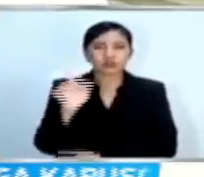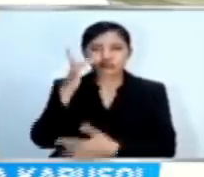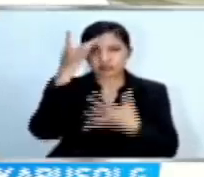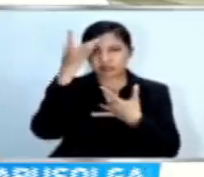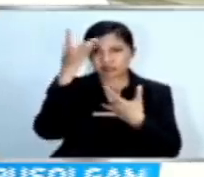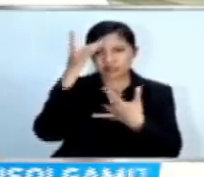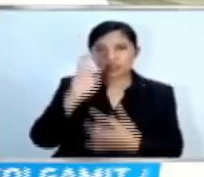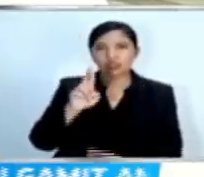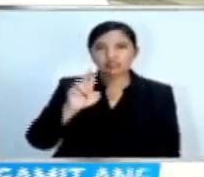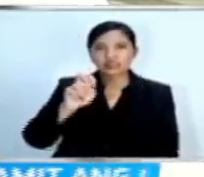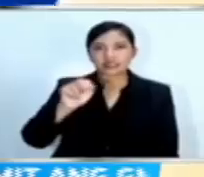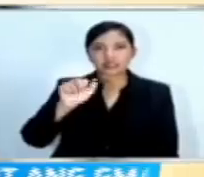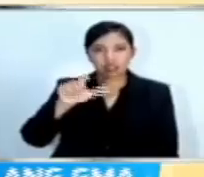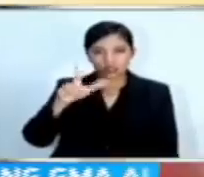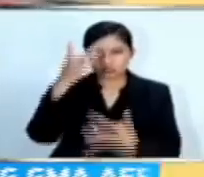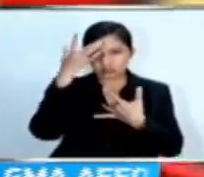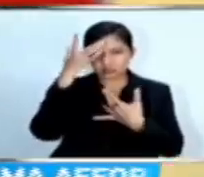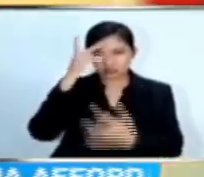hatid ni Lay Alves.